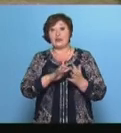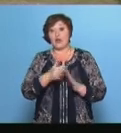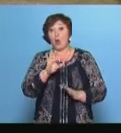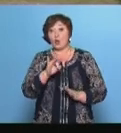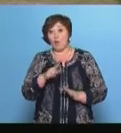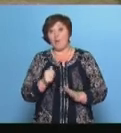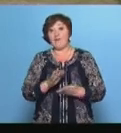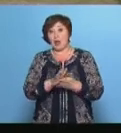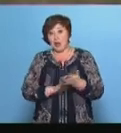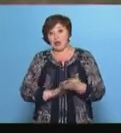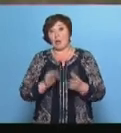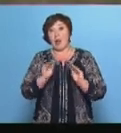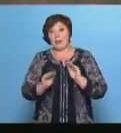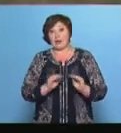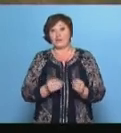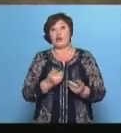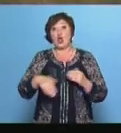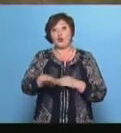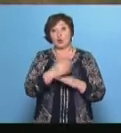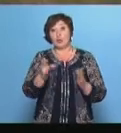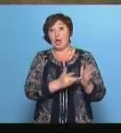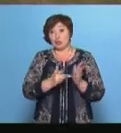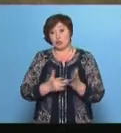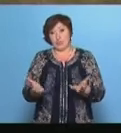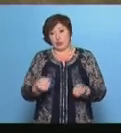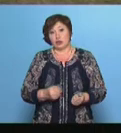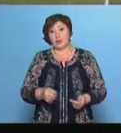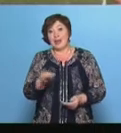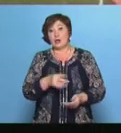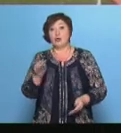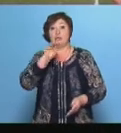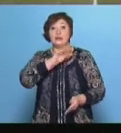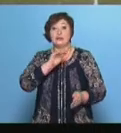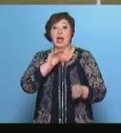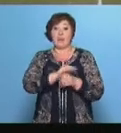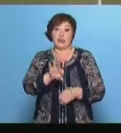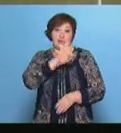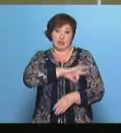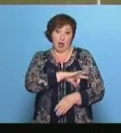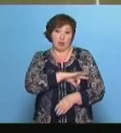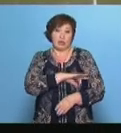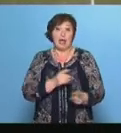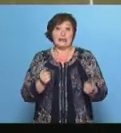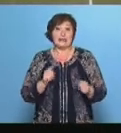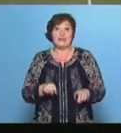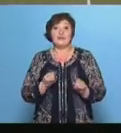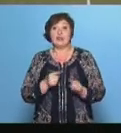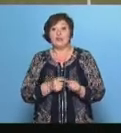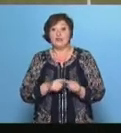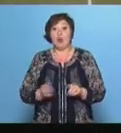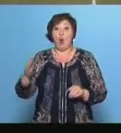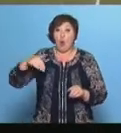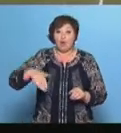в дальнейшем оборудовать зону для туризма, которая приносила бы району дополнительный доход. Летом, вот я говорю, в поле именно вот эти овраги